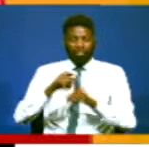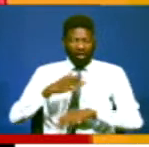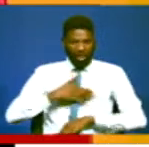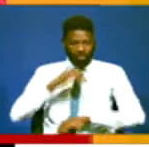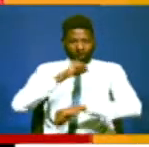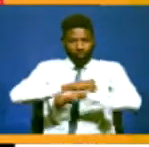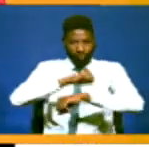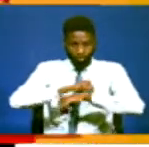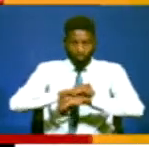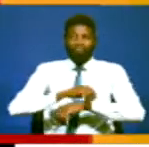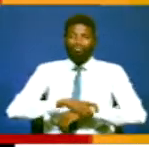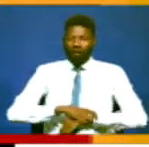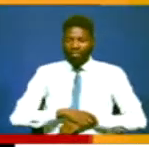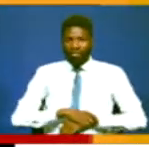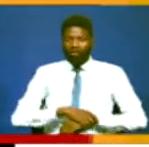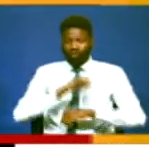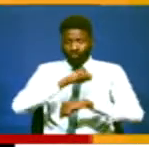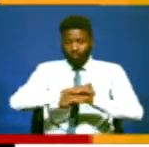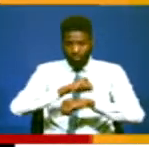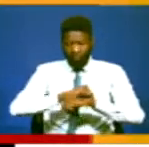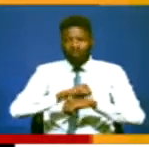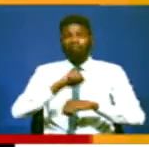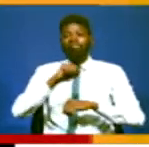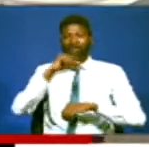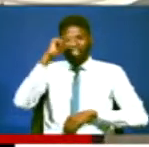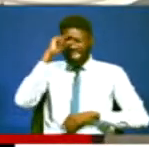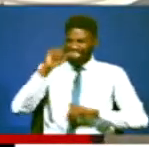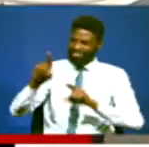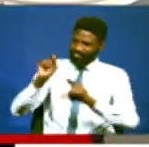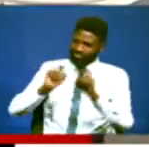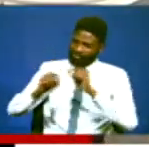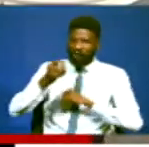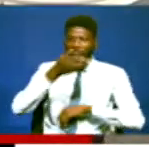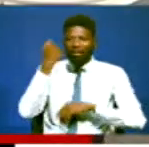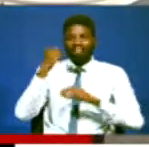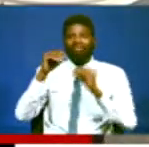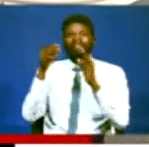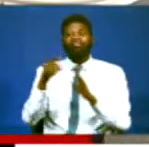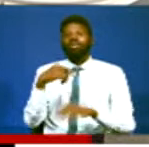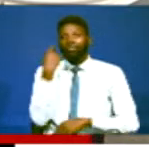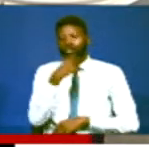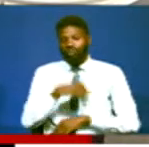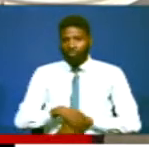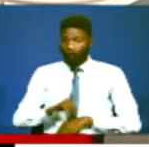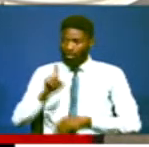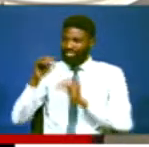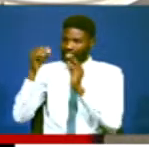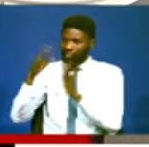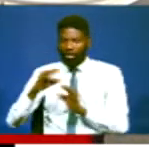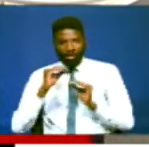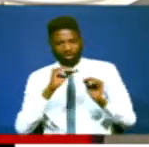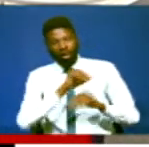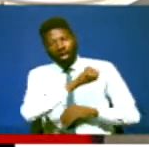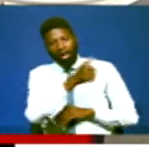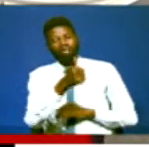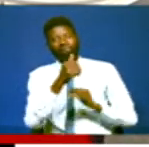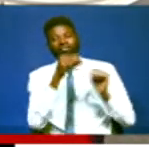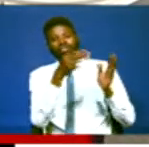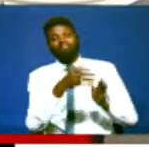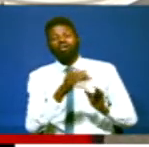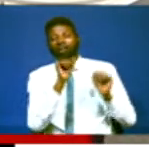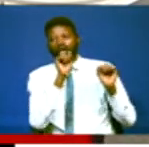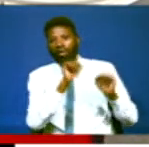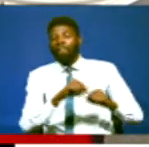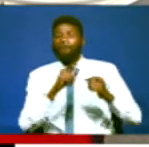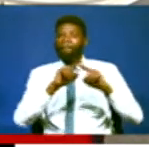ni vielelezo katika shule zetu. Mwalimu katika shule fulani anawafundisha walimu wengine. Lakini changamoto ambazo